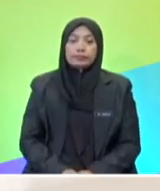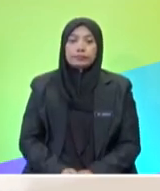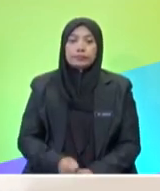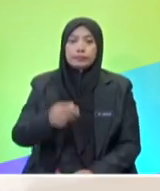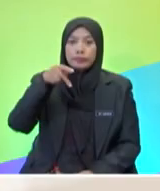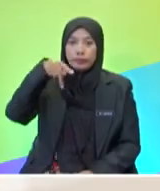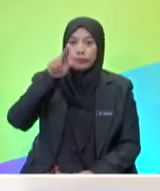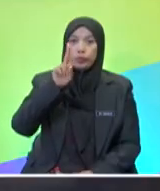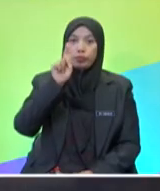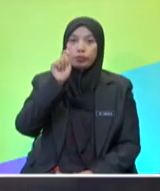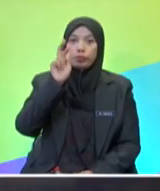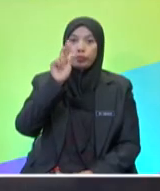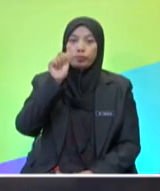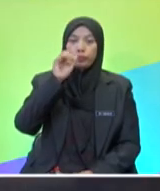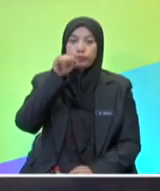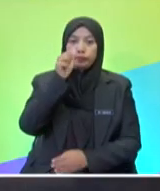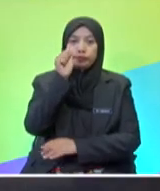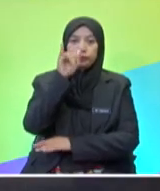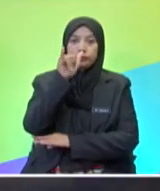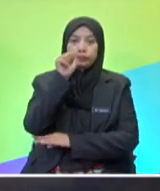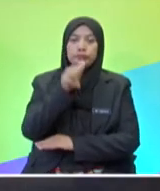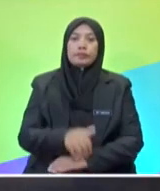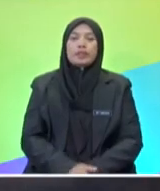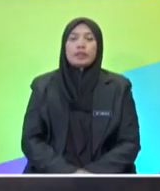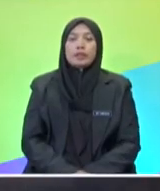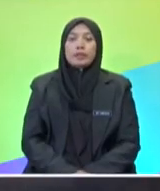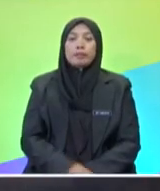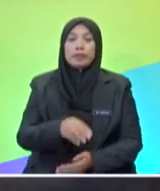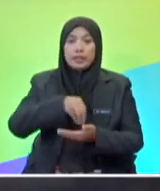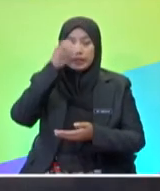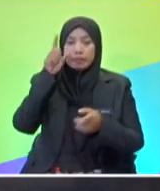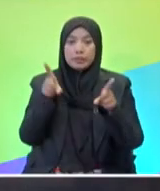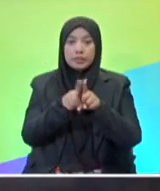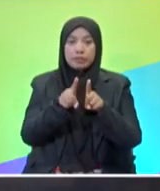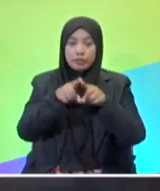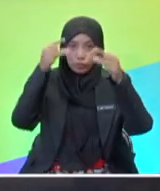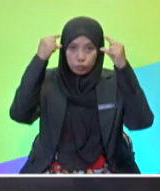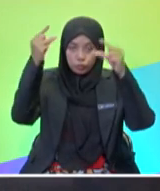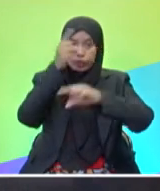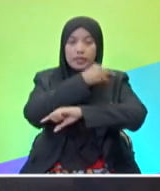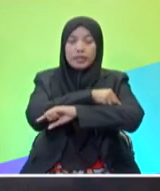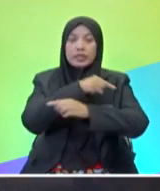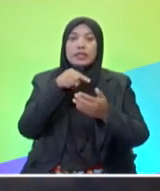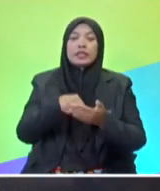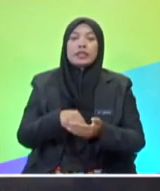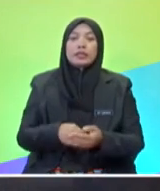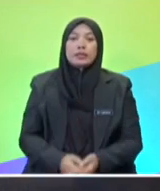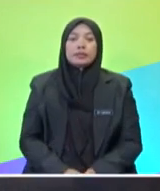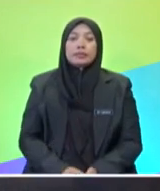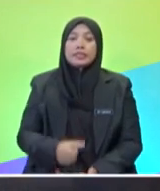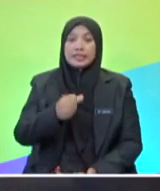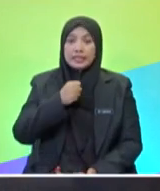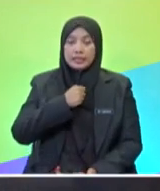kita yang comel-comel hari ini nak belajar dengan guru kita pada hari ini tentang topik kita bersih diri, hiasi peribadi.